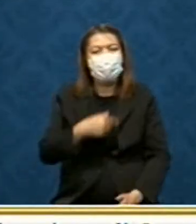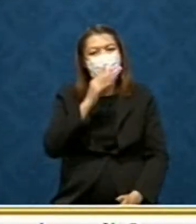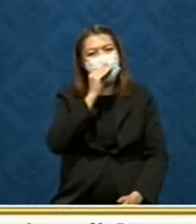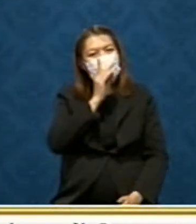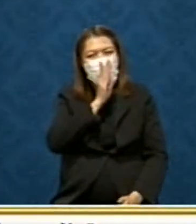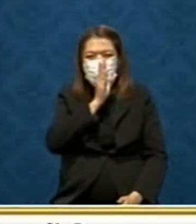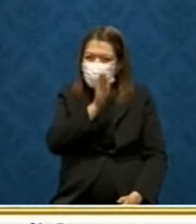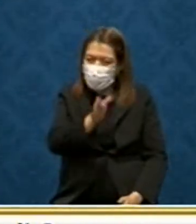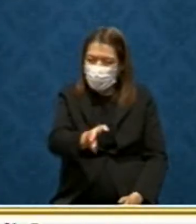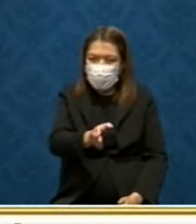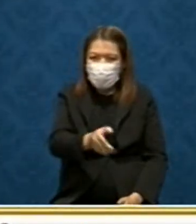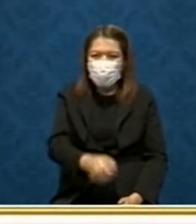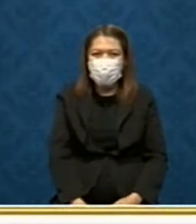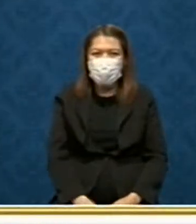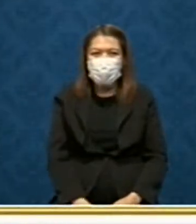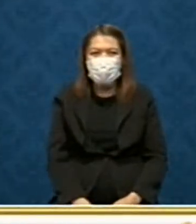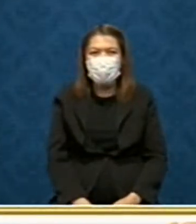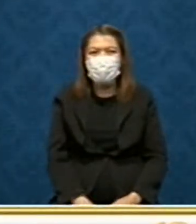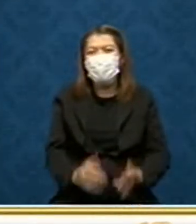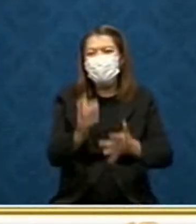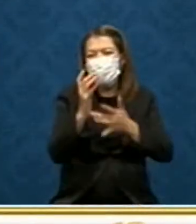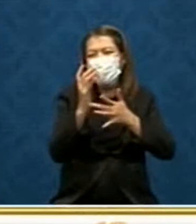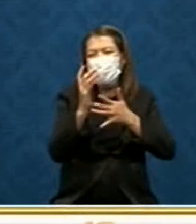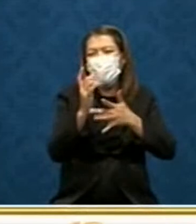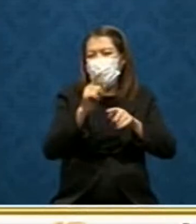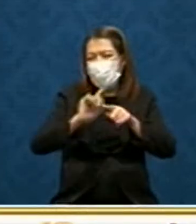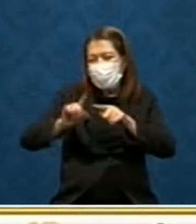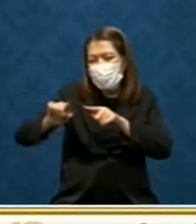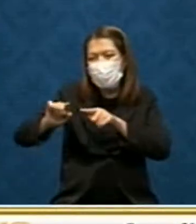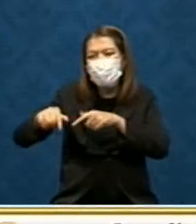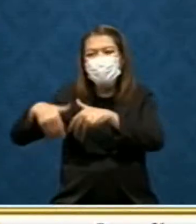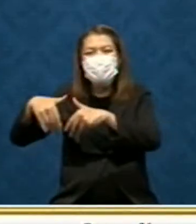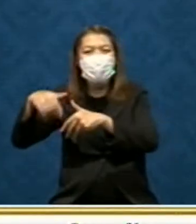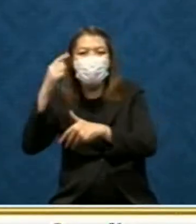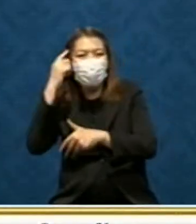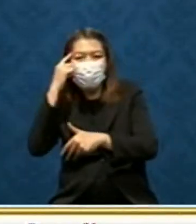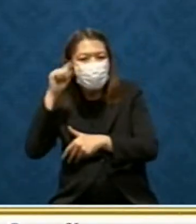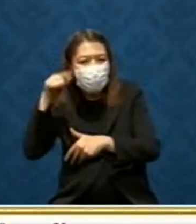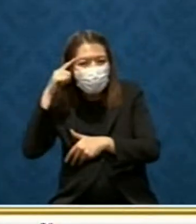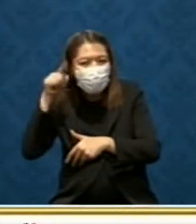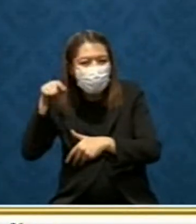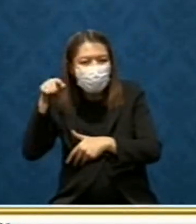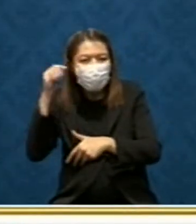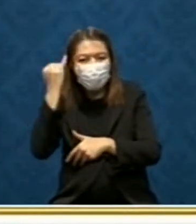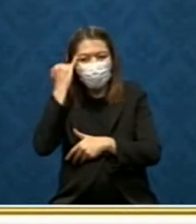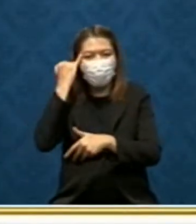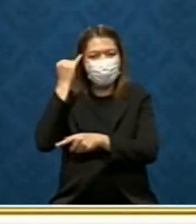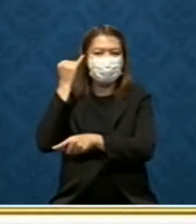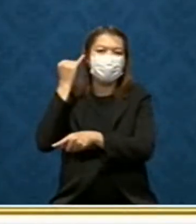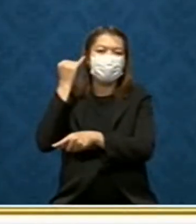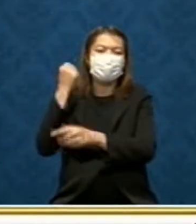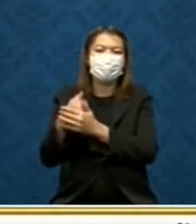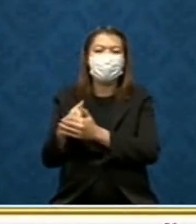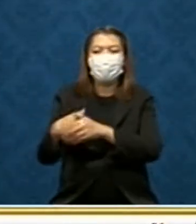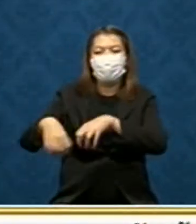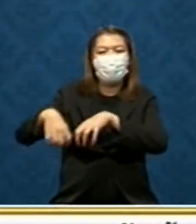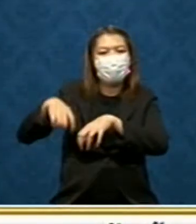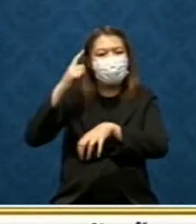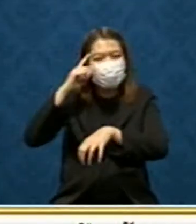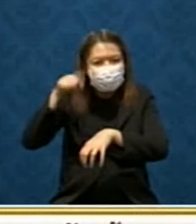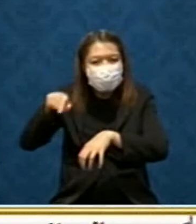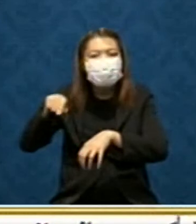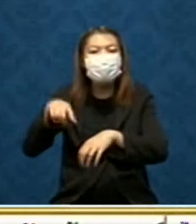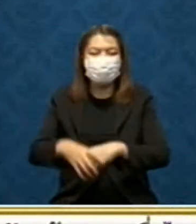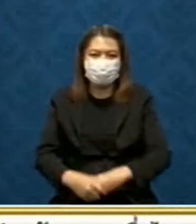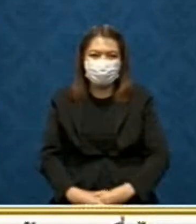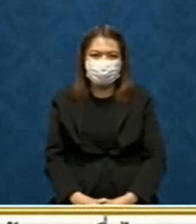ไ้ตรงหมดสอง บอกมเป็เทคโนโยีขั้นสูงชาวบ้านคงไมมีปัญาทำสาม ชาบ้านคงบริหารไม่ได้